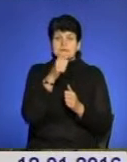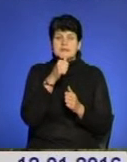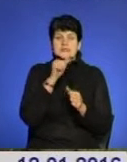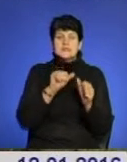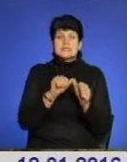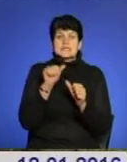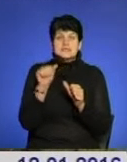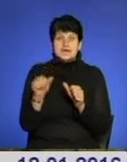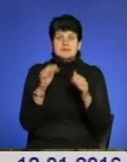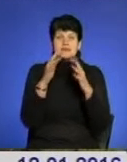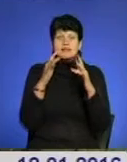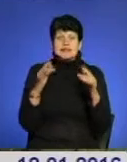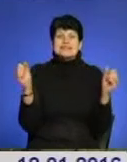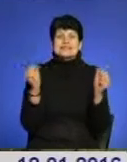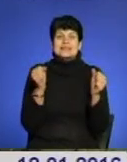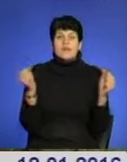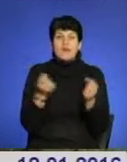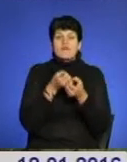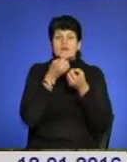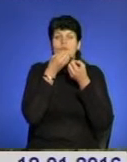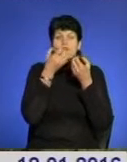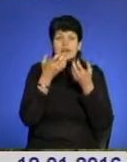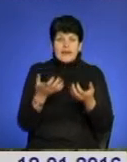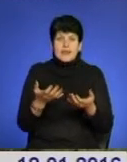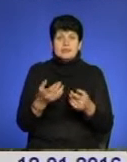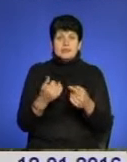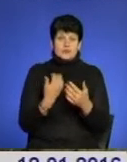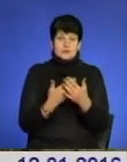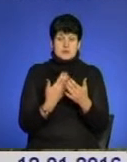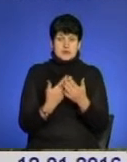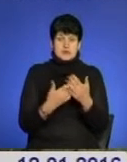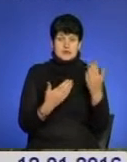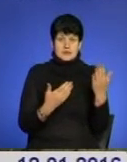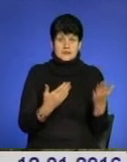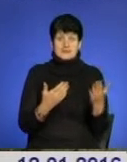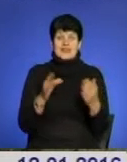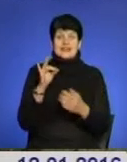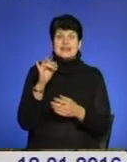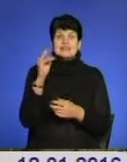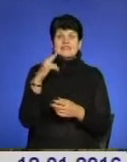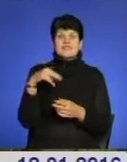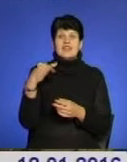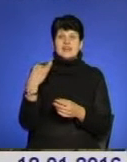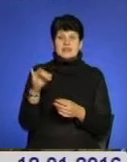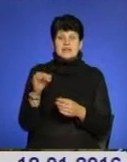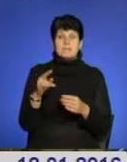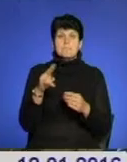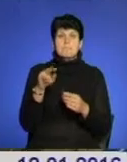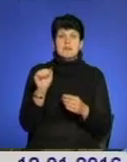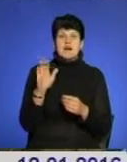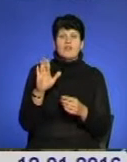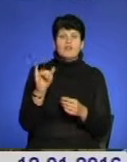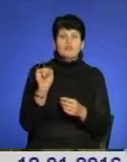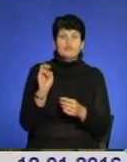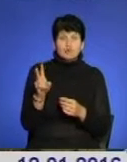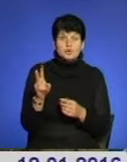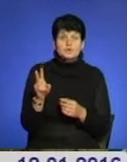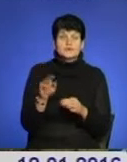ялинки зимовий букет. І однією з номінацій в нас є різдвяний павук та дідух.